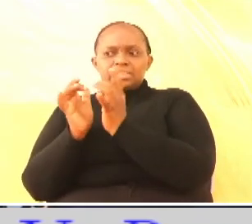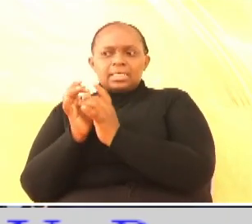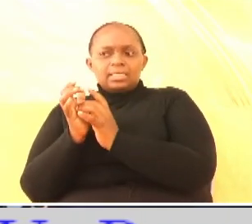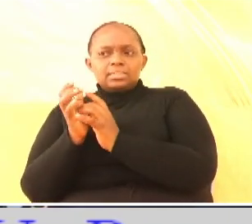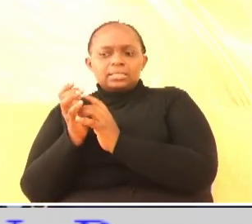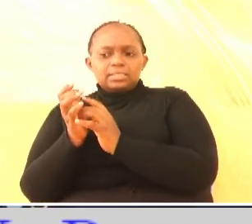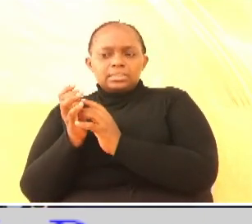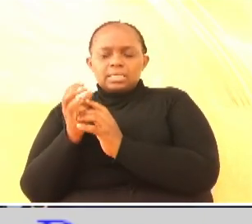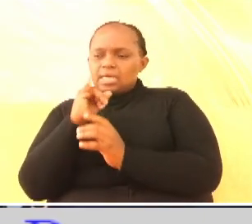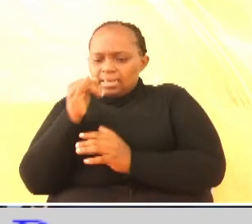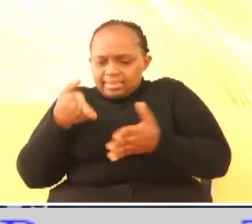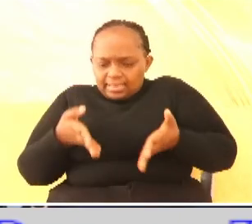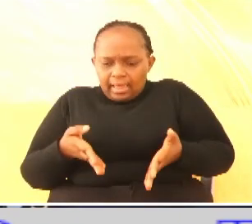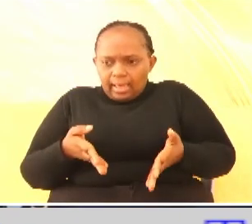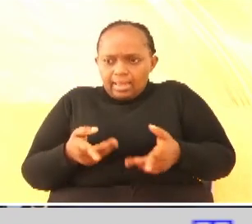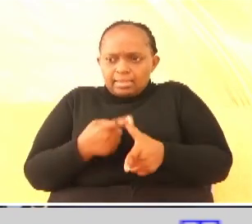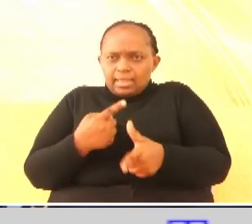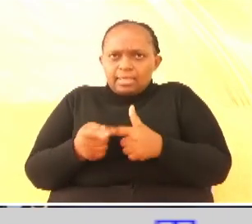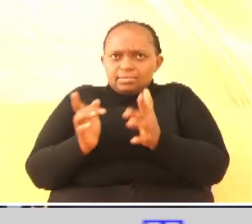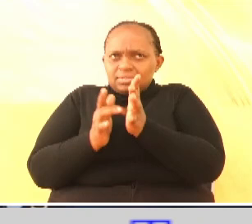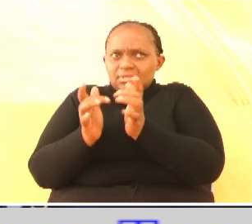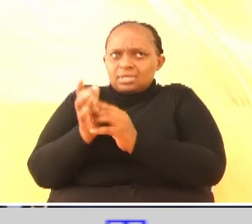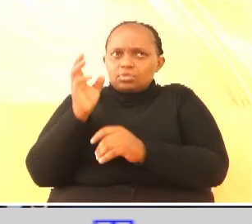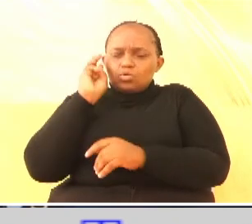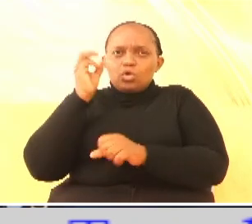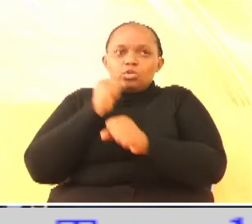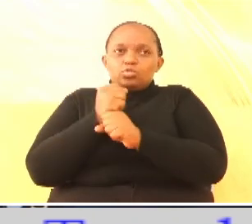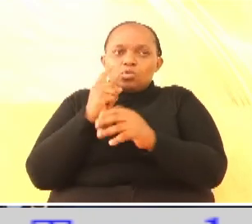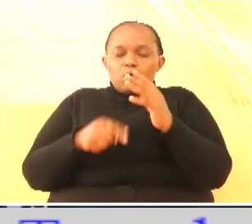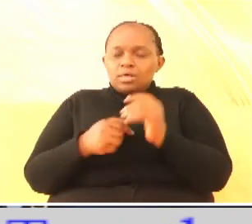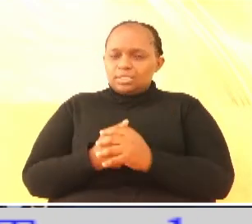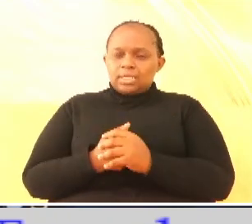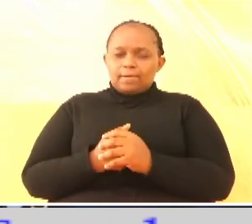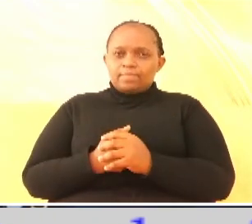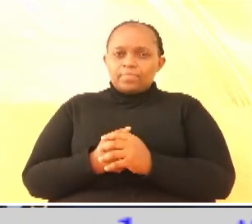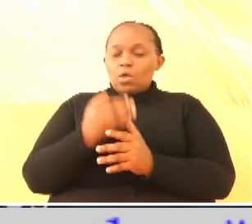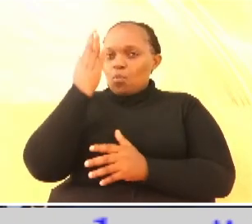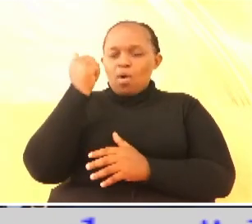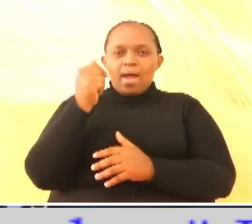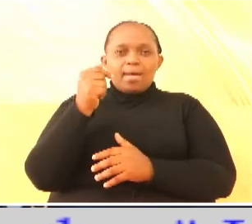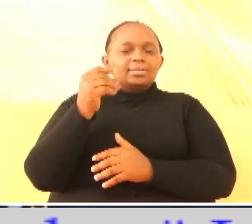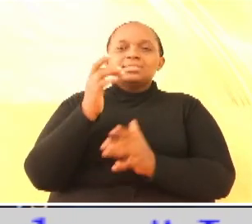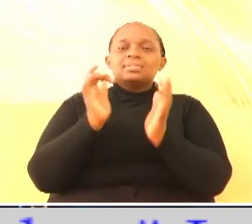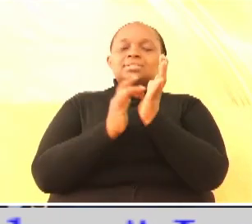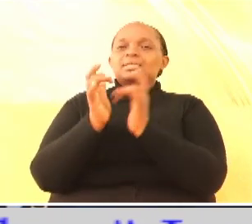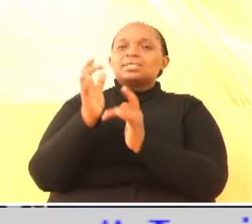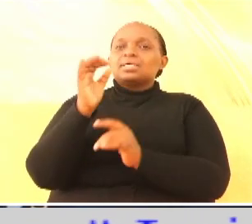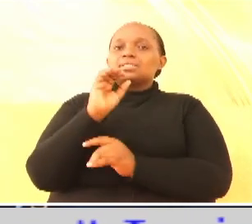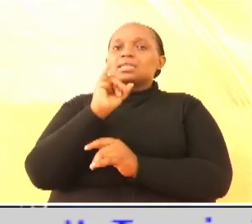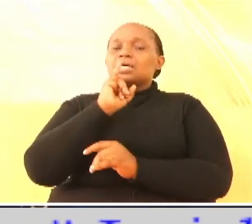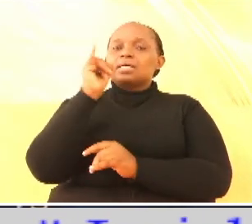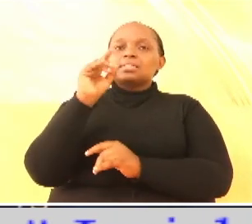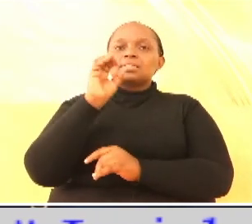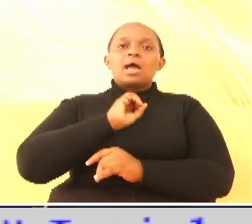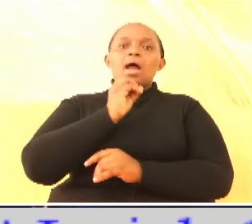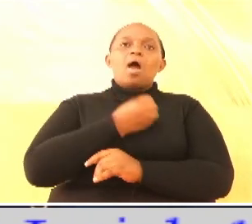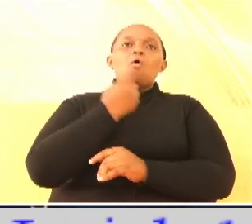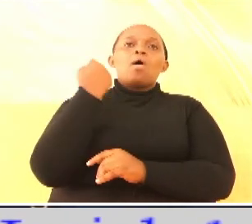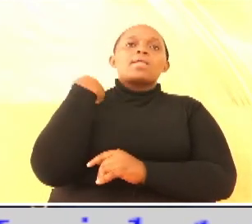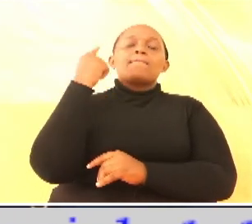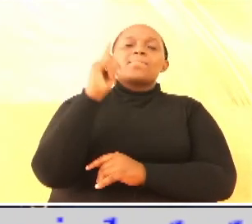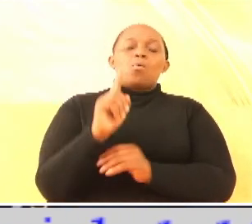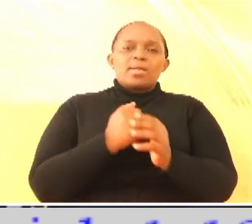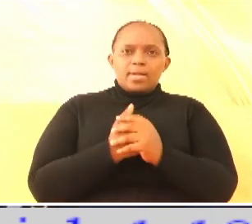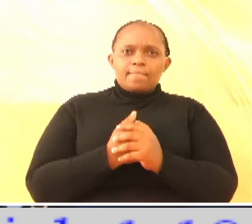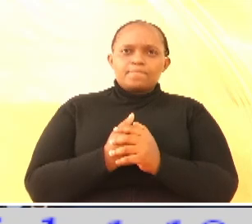Angefanya nini? Because Yesu ndio hero wetu. Yesu ndio namba moja. Ndio mfano mwema. Hata katika